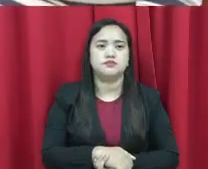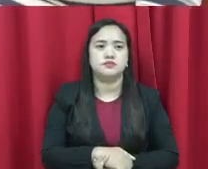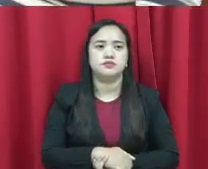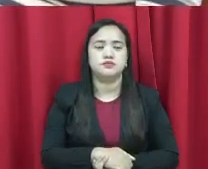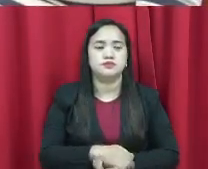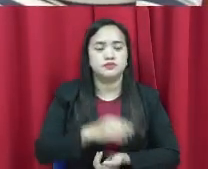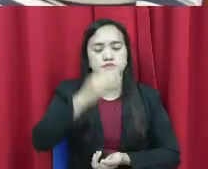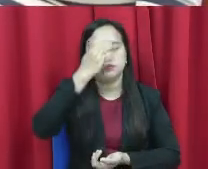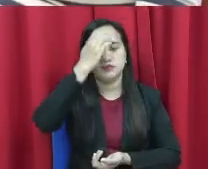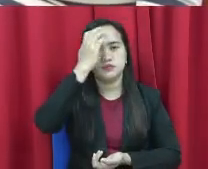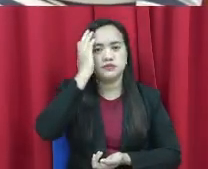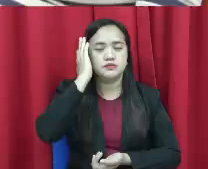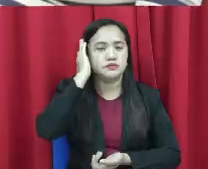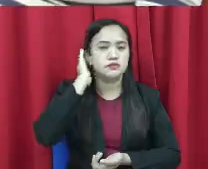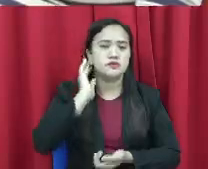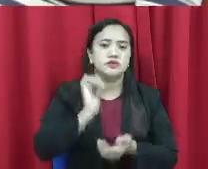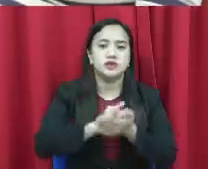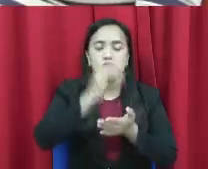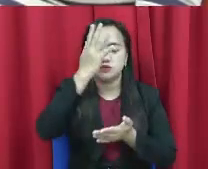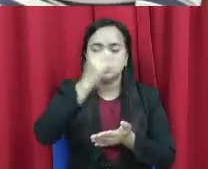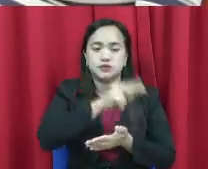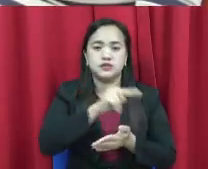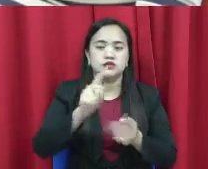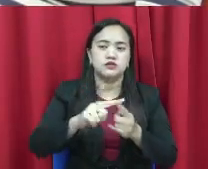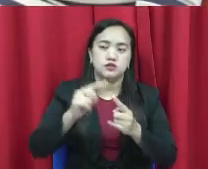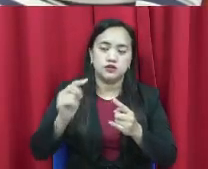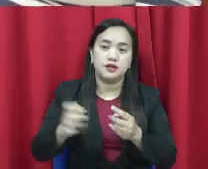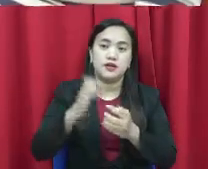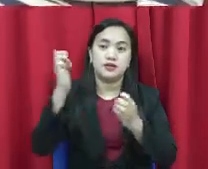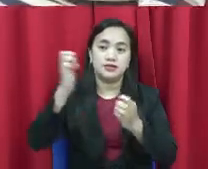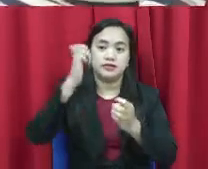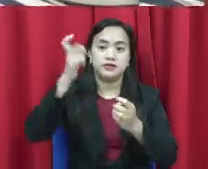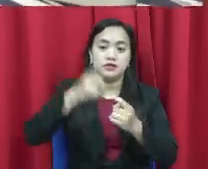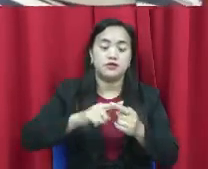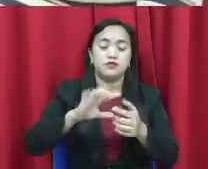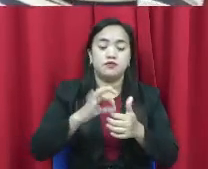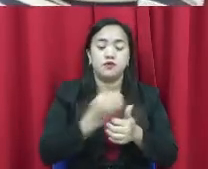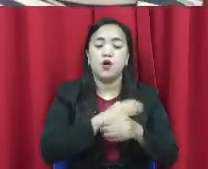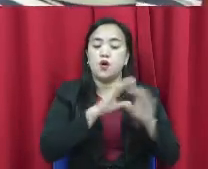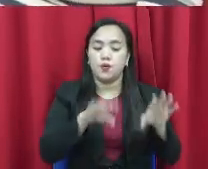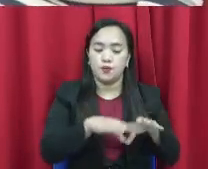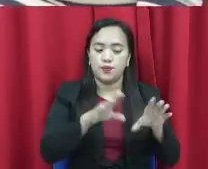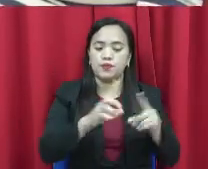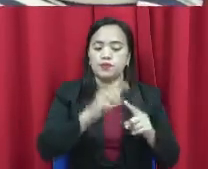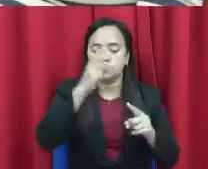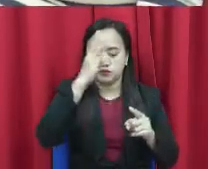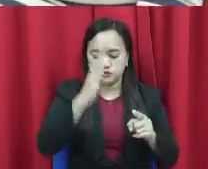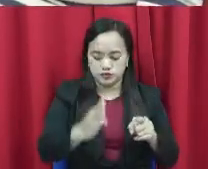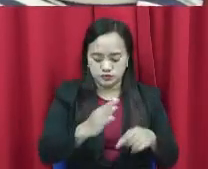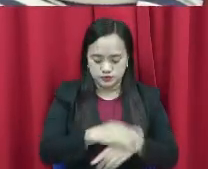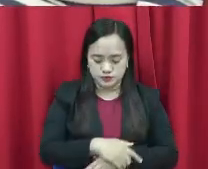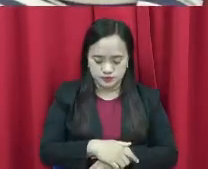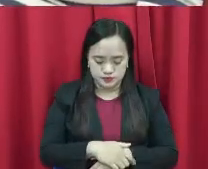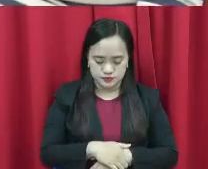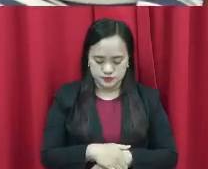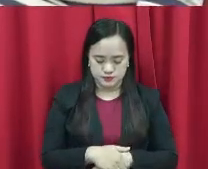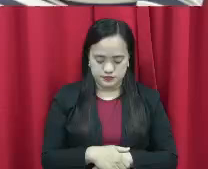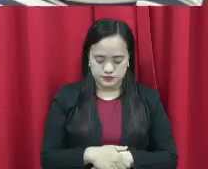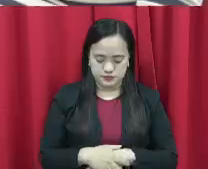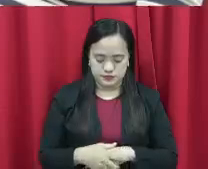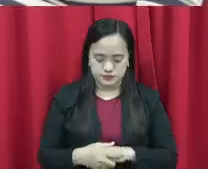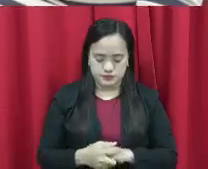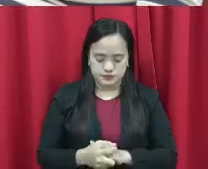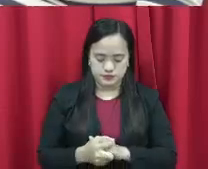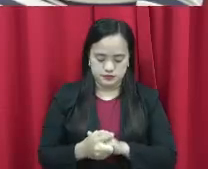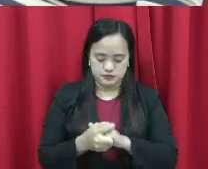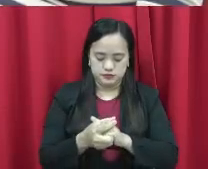sama-sama po ito na na pagtatrabaho sa paglago po natin sa Panginoon Kaya nga sinabi nabanggit din ang ating mahal ng Paso Yung kanyang naging